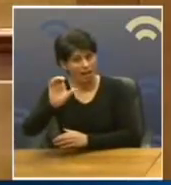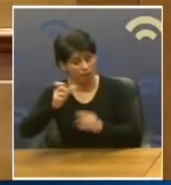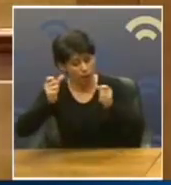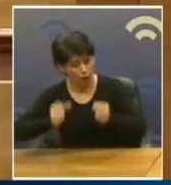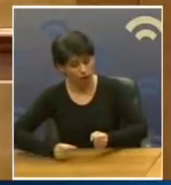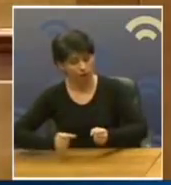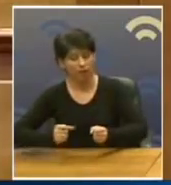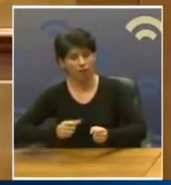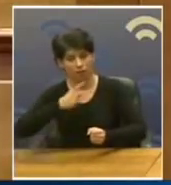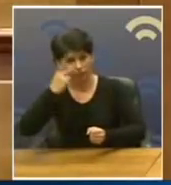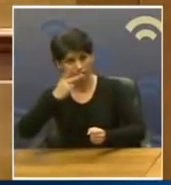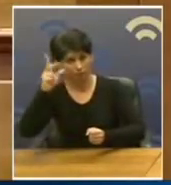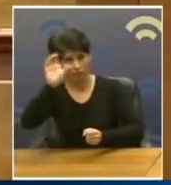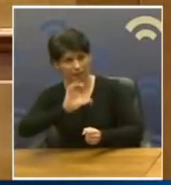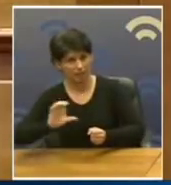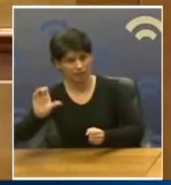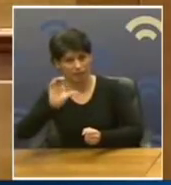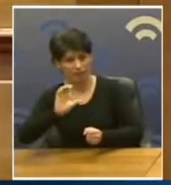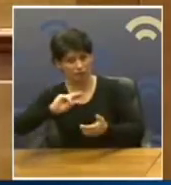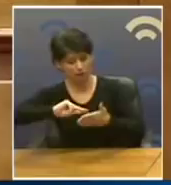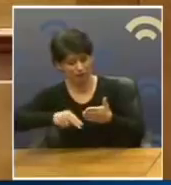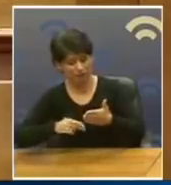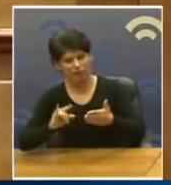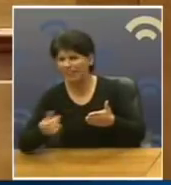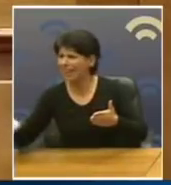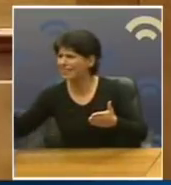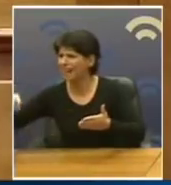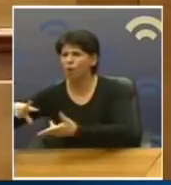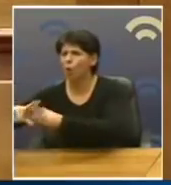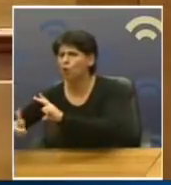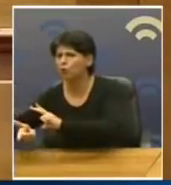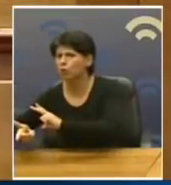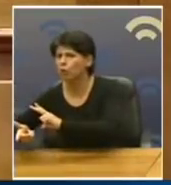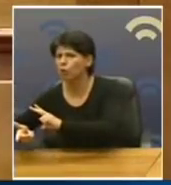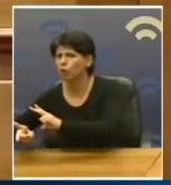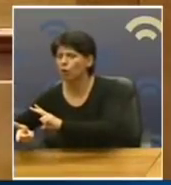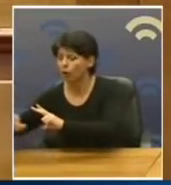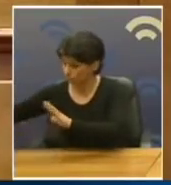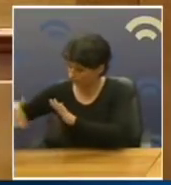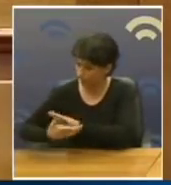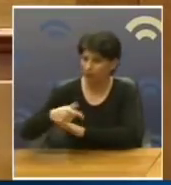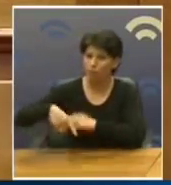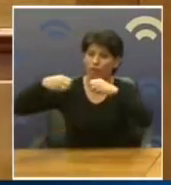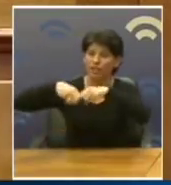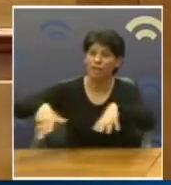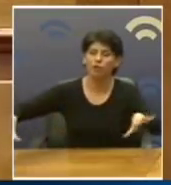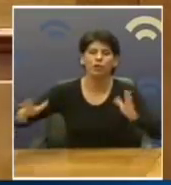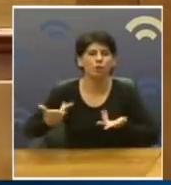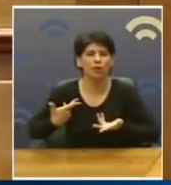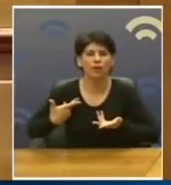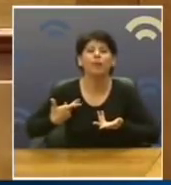δικαιωμάτων και της Ευρωπαϊκής Σύμβασης ή είμαστε κάπου αλλού? Πέρασε από εδώ ο διαφωτισμός ή μήπως δεν